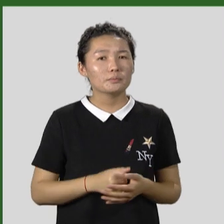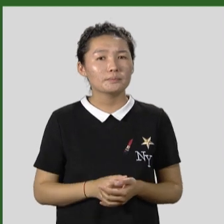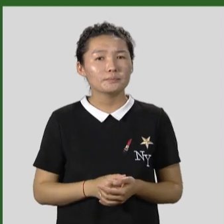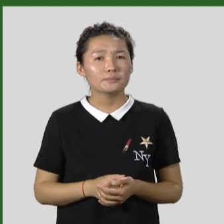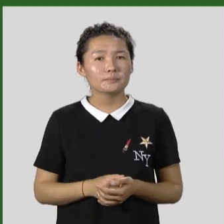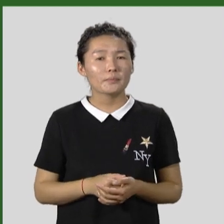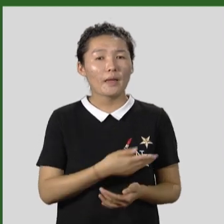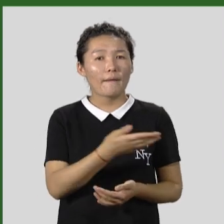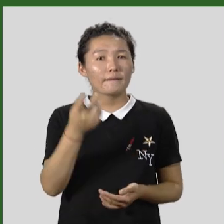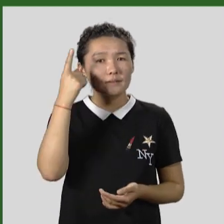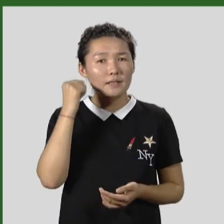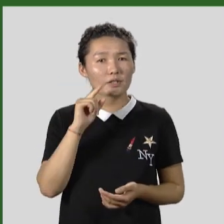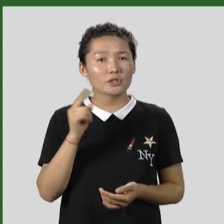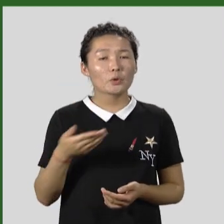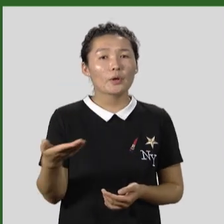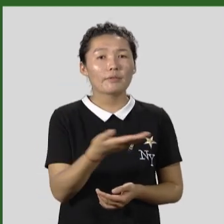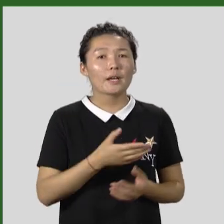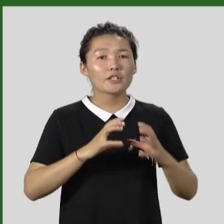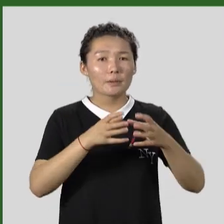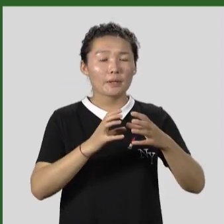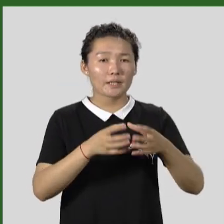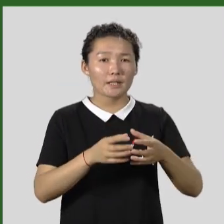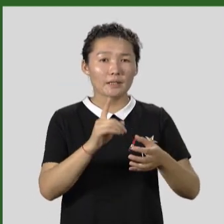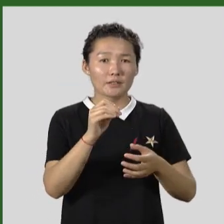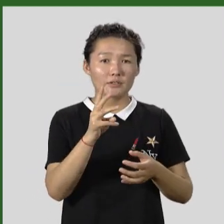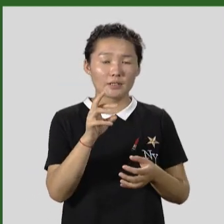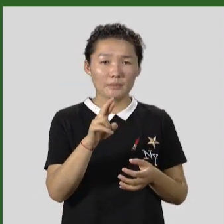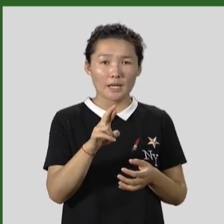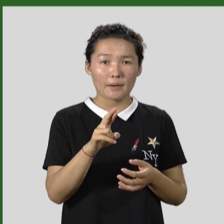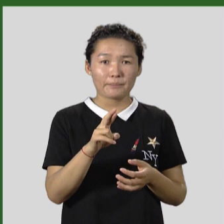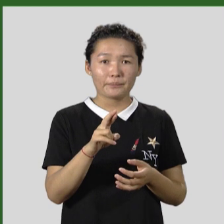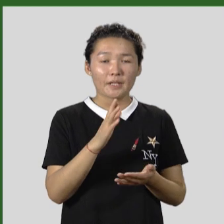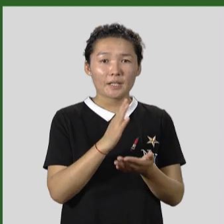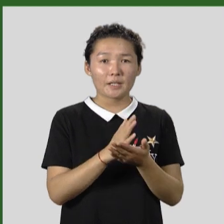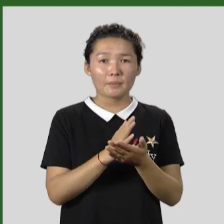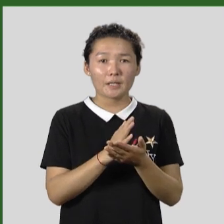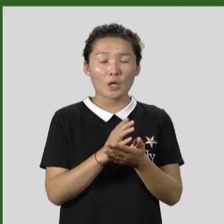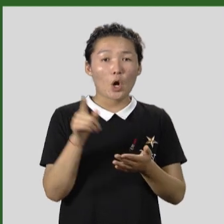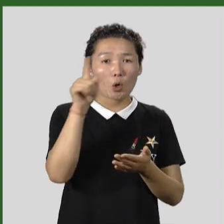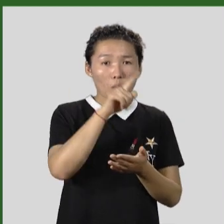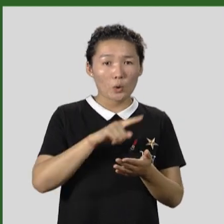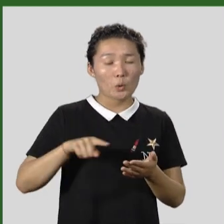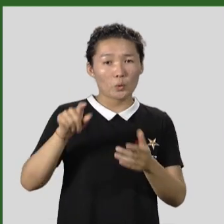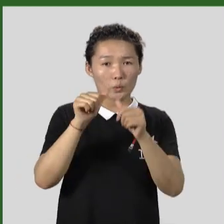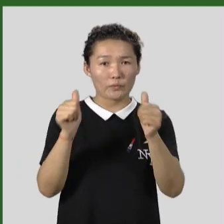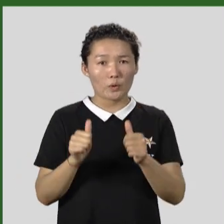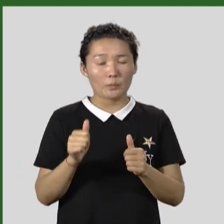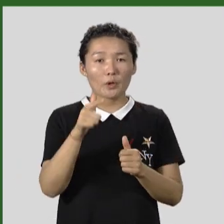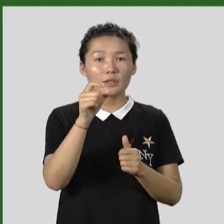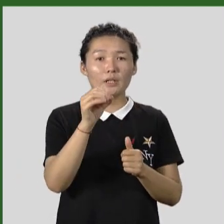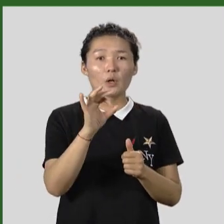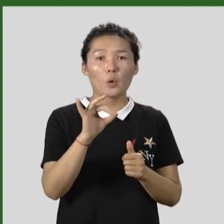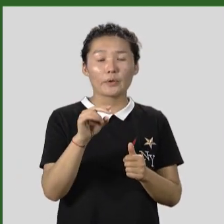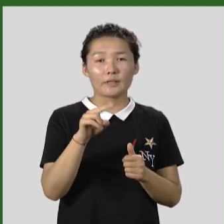Вы знаете, что наша планета, Земля, имеет шарообразную форму – геоид.